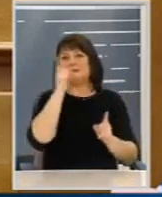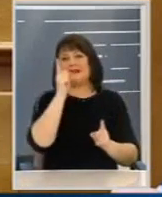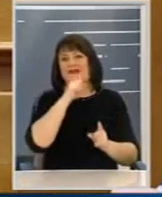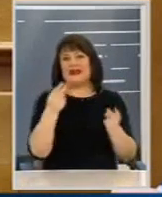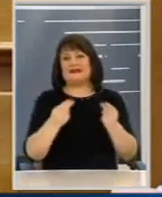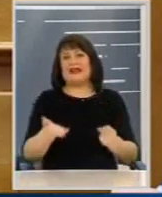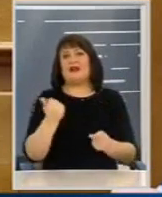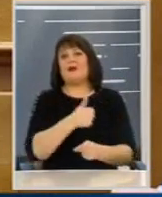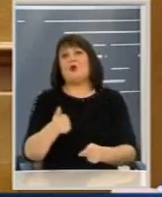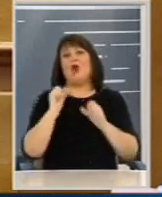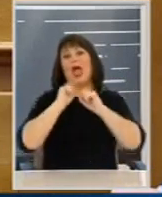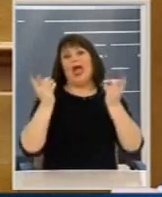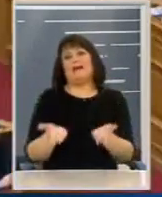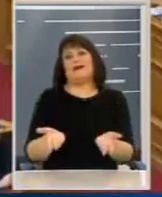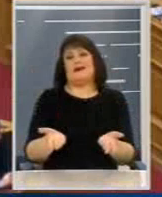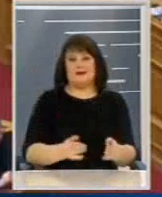είστε, για εντυπώσεις.